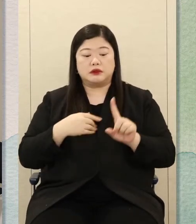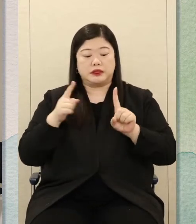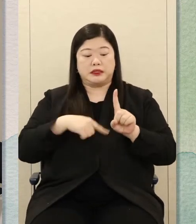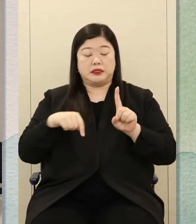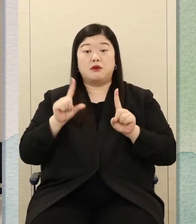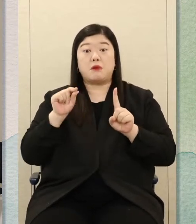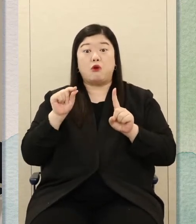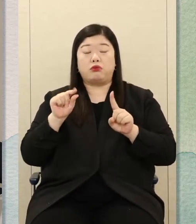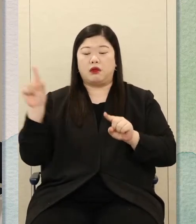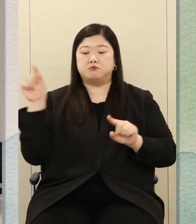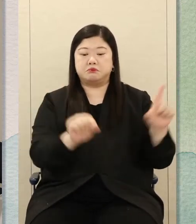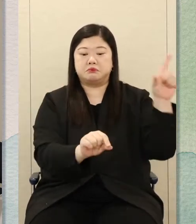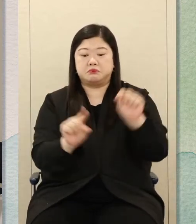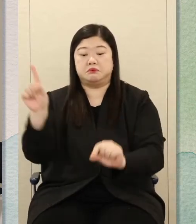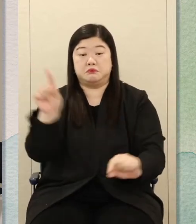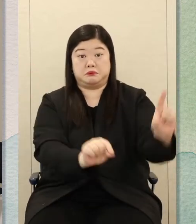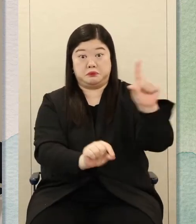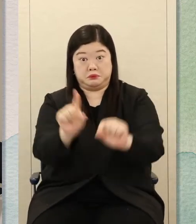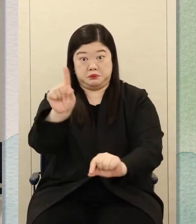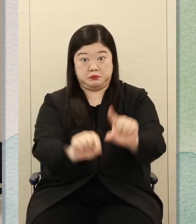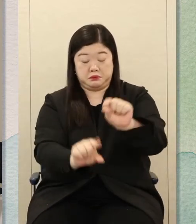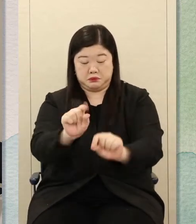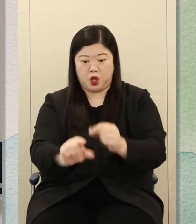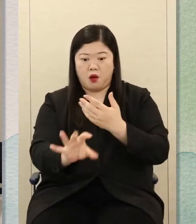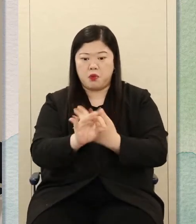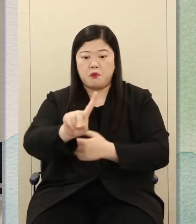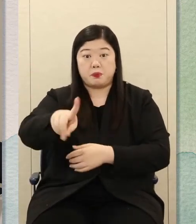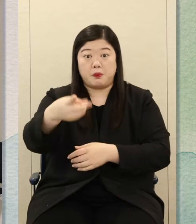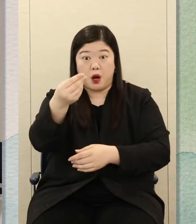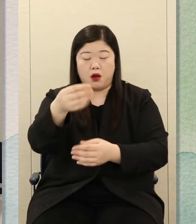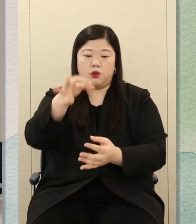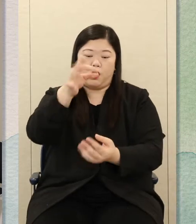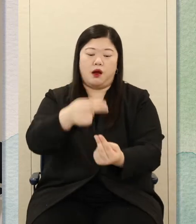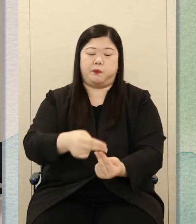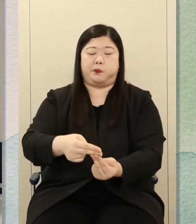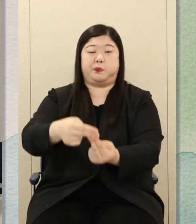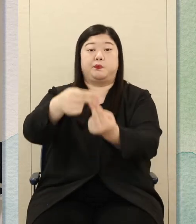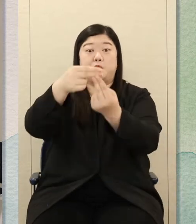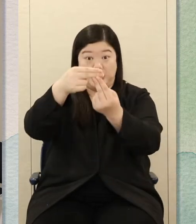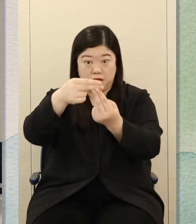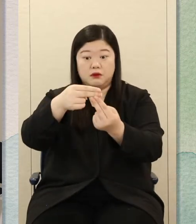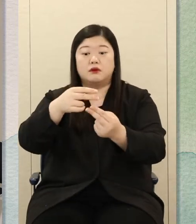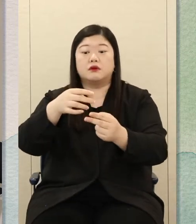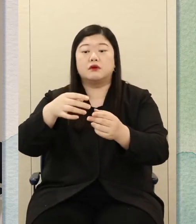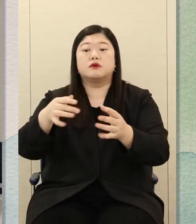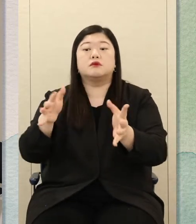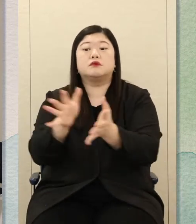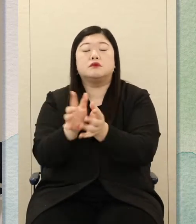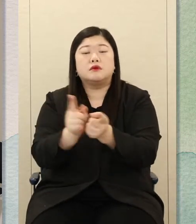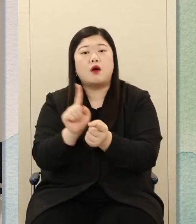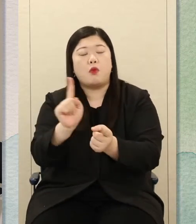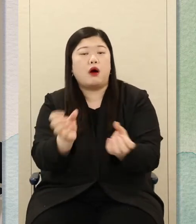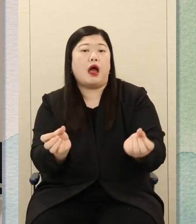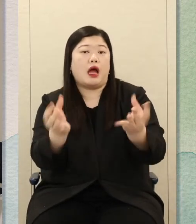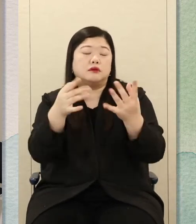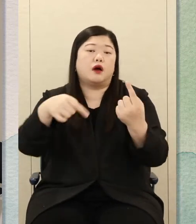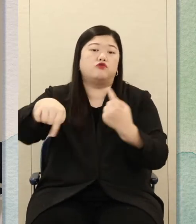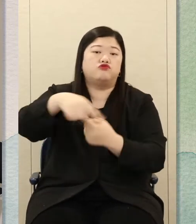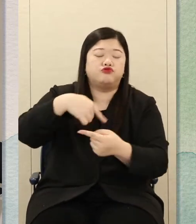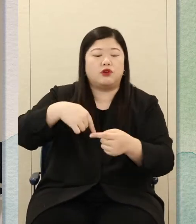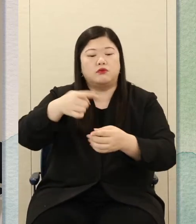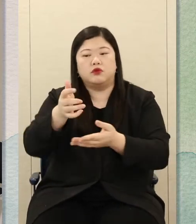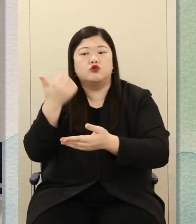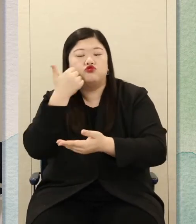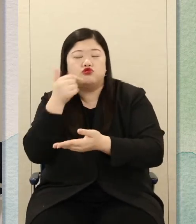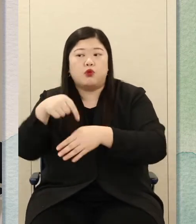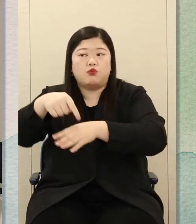원이 되니까요. 전국의 유명한 필자들을 자기 힘으로 다 초청을 할 수 있어요. 근데